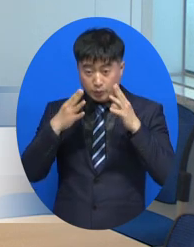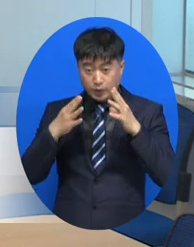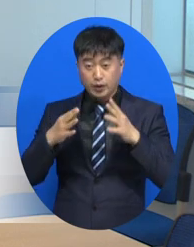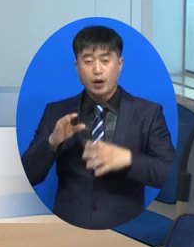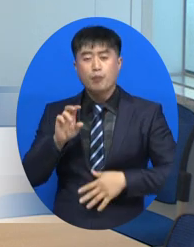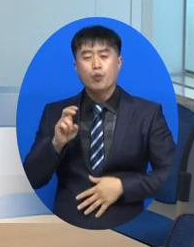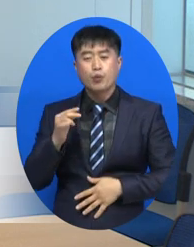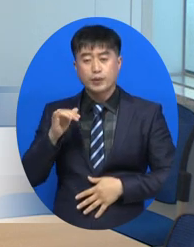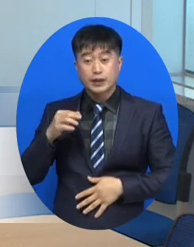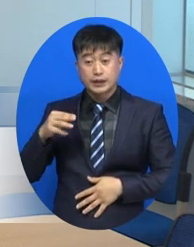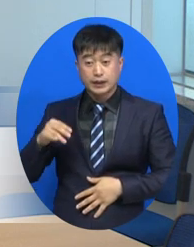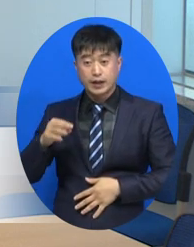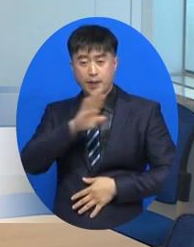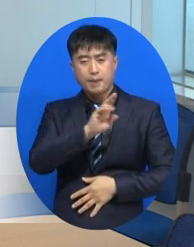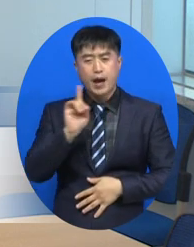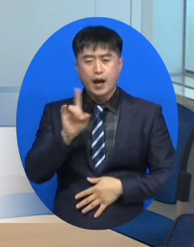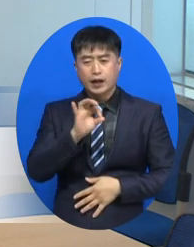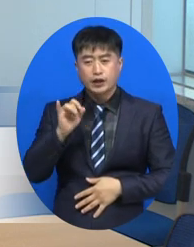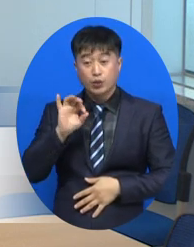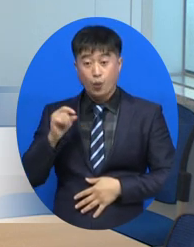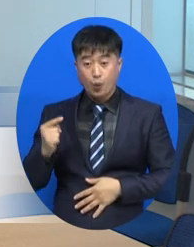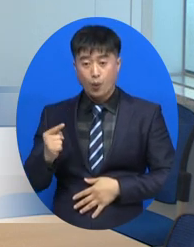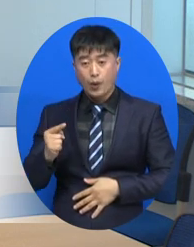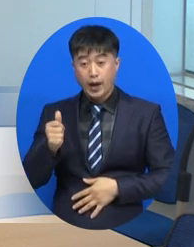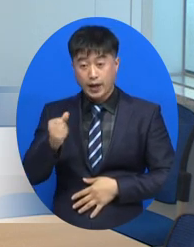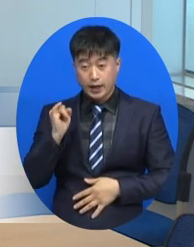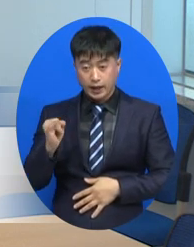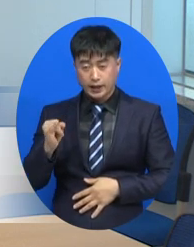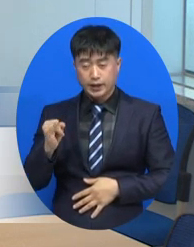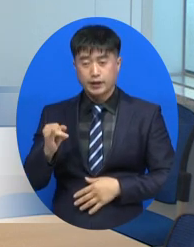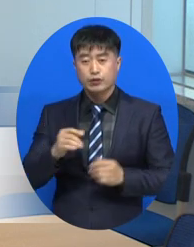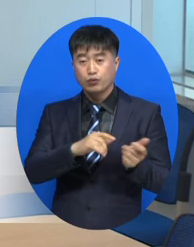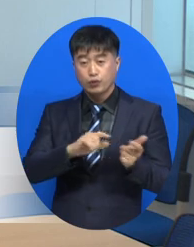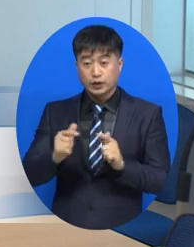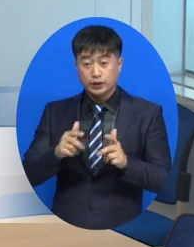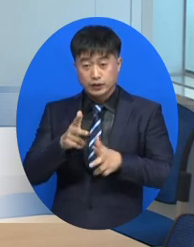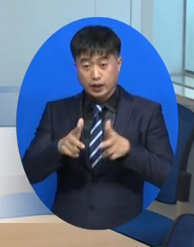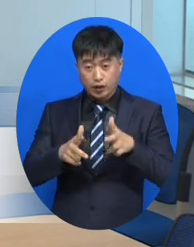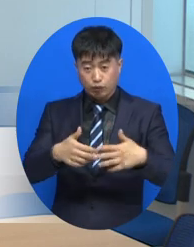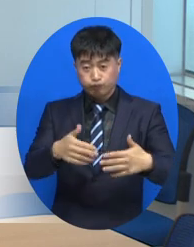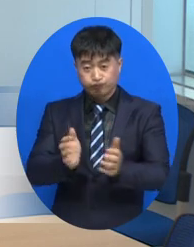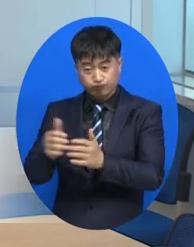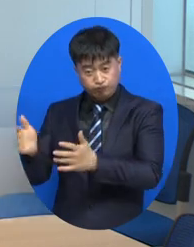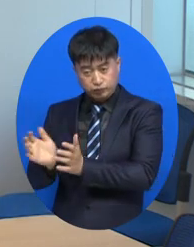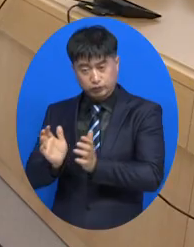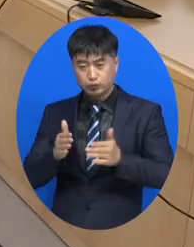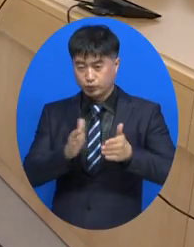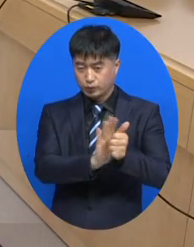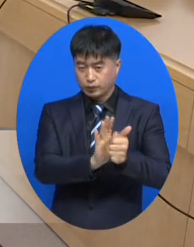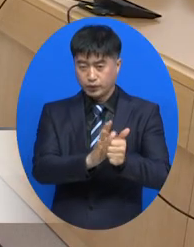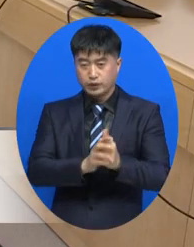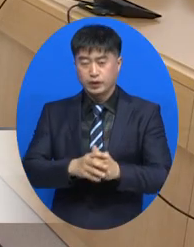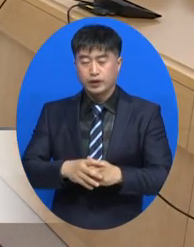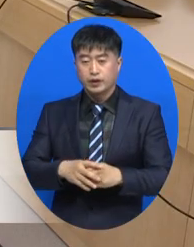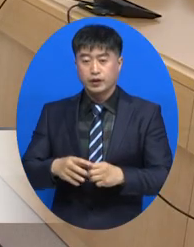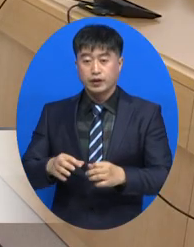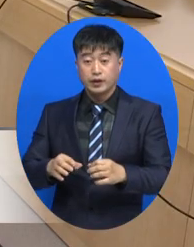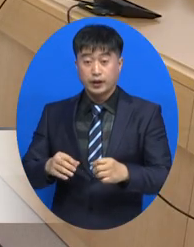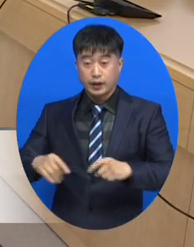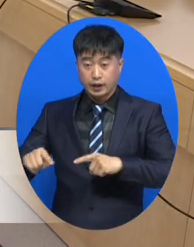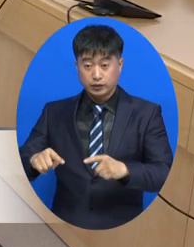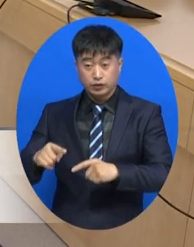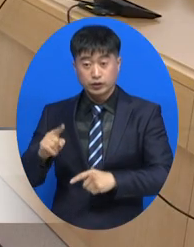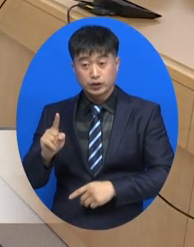모빌리티, 바이오, 그 다음에 AI 메타버스 이런 산업군별로 집중적인 지원을. 행정